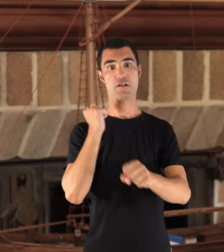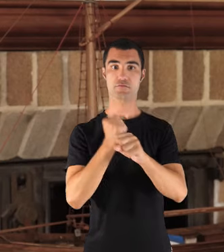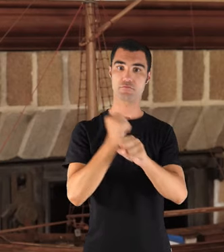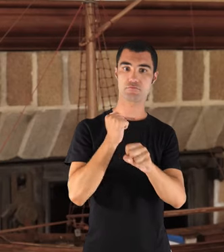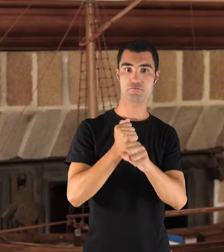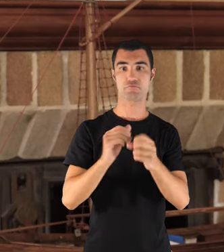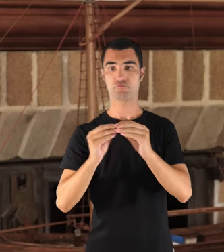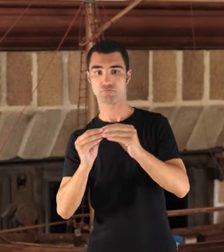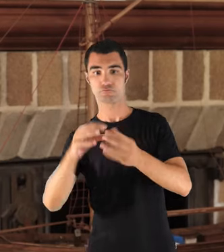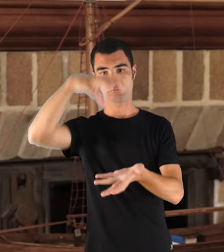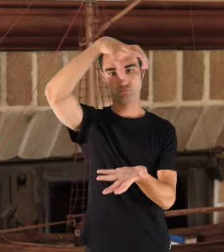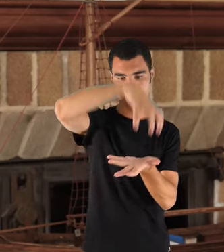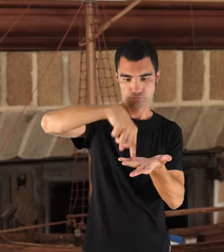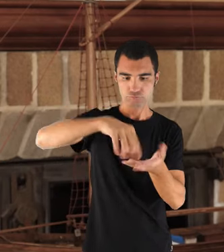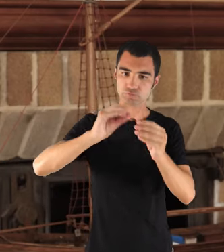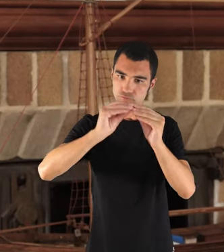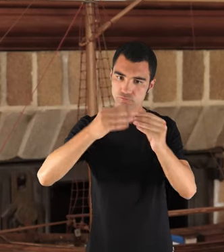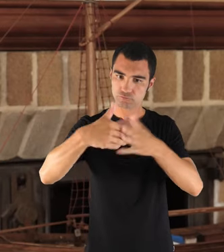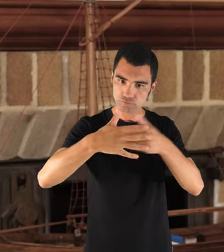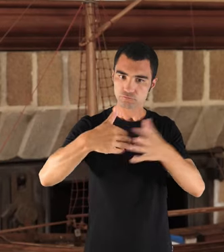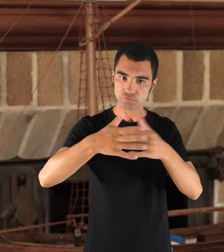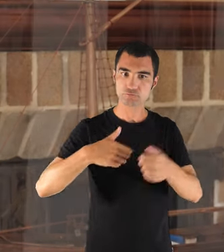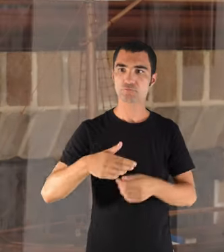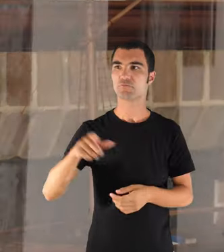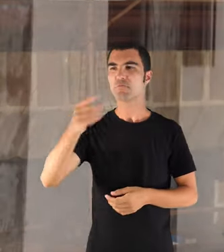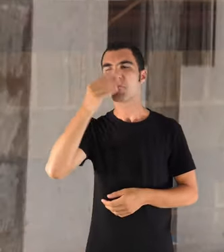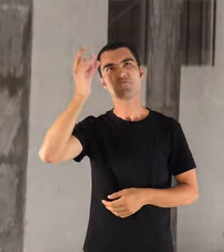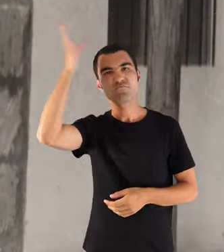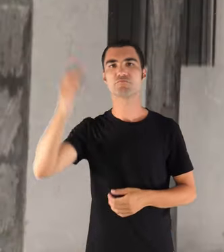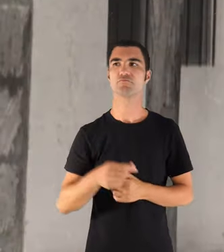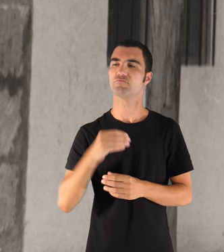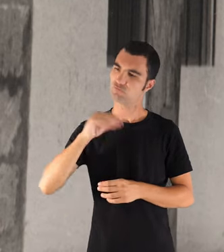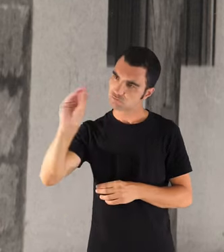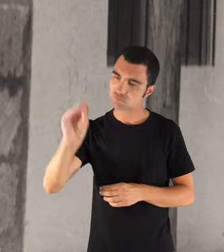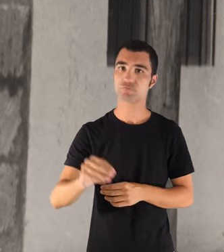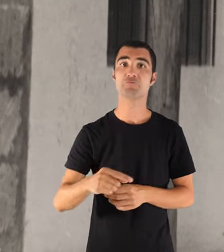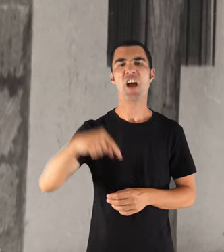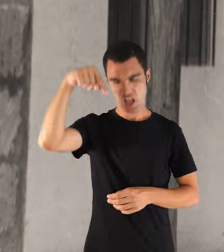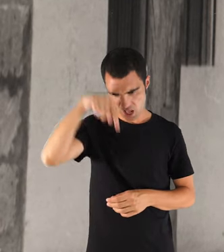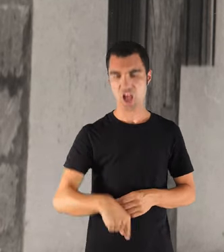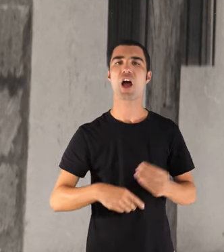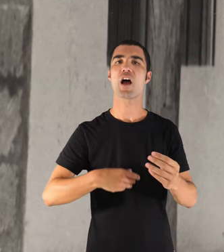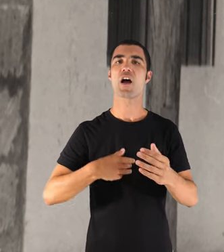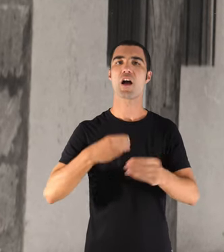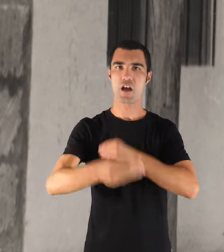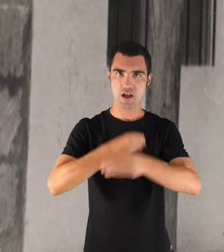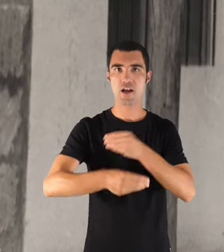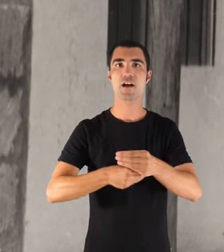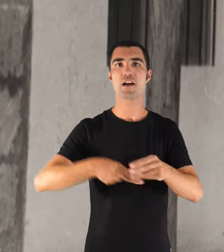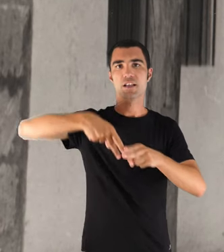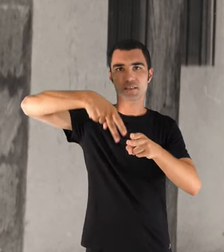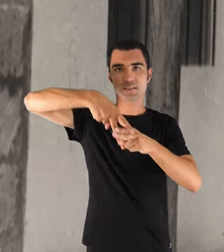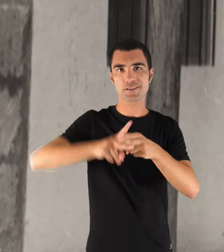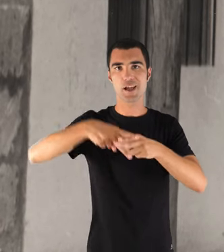fer barquetes i això, pues, seria una bona cosa. I vàrem fer aquí mateix el